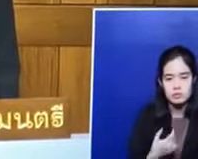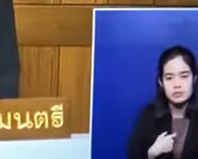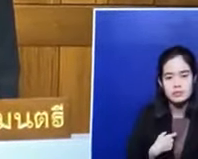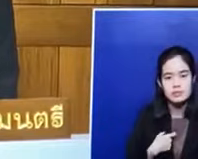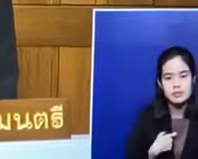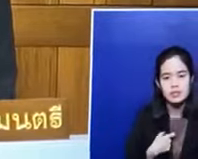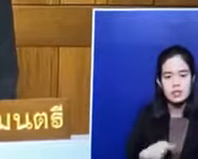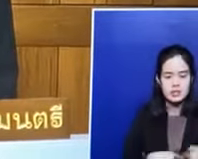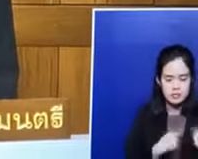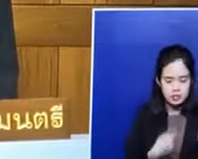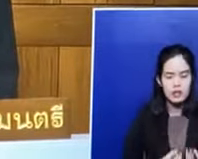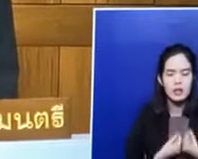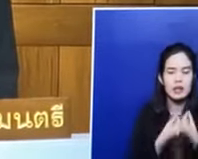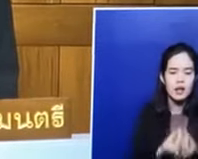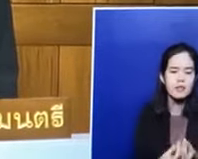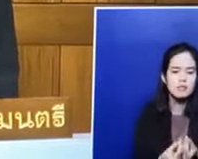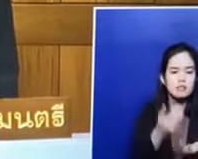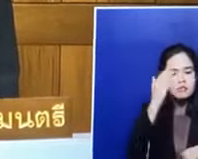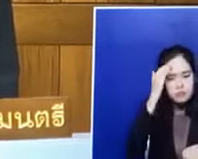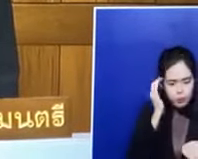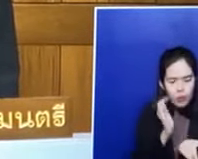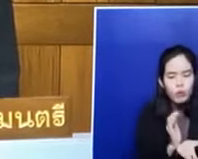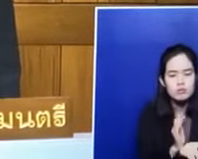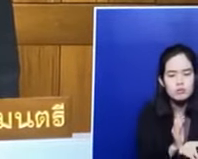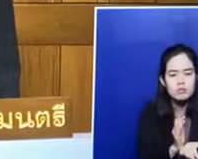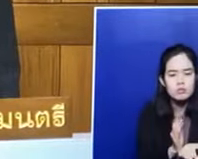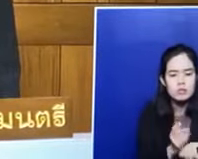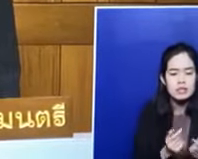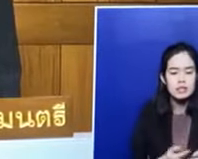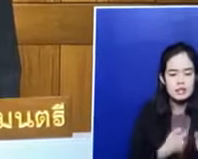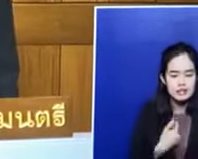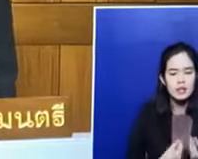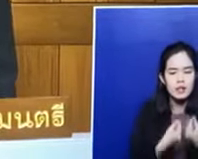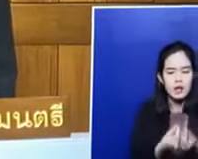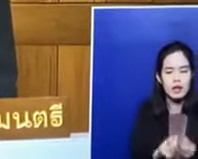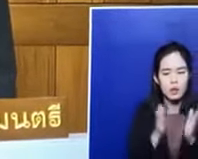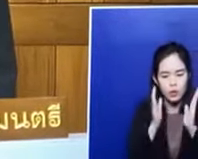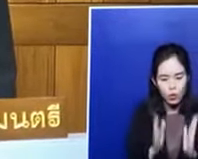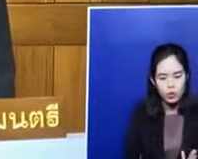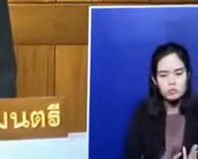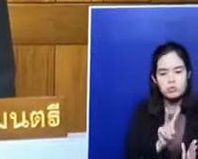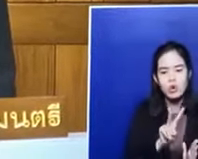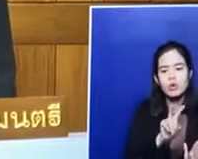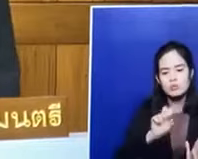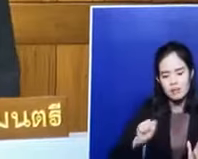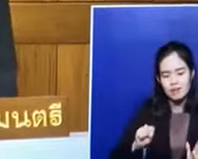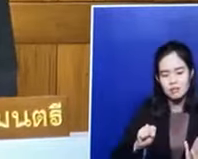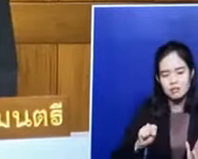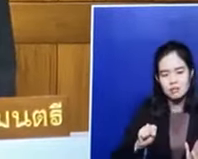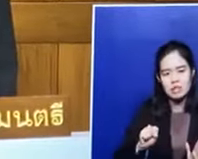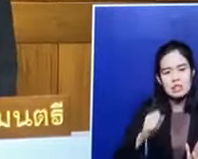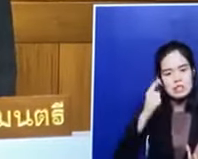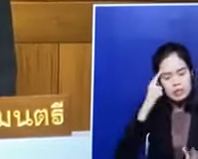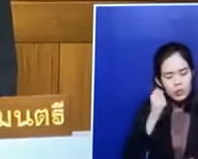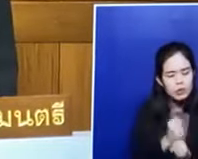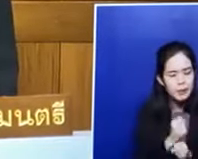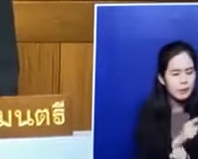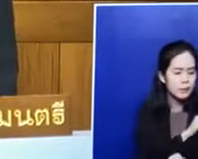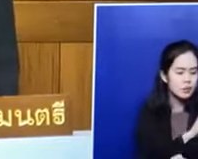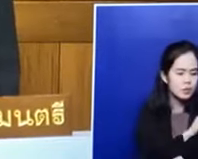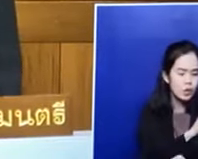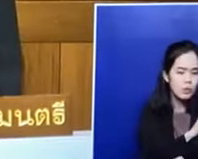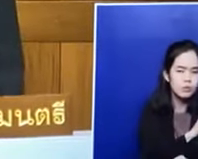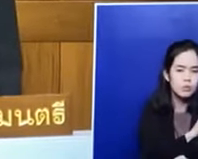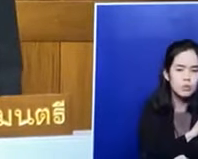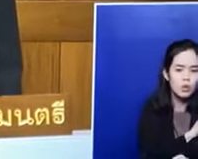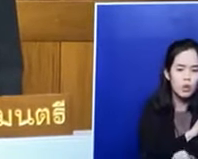ให้กำลังใจเขาหน่อยเถอะครับนะตำรวจมี 200,000 กว่าคนคนไม่ดีมันต้องมีนะไม่ว่าจะทุจริตไม่ว่าจะผลประโ